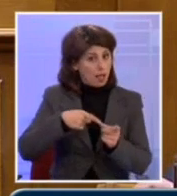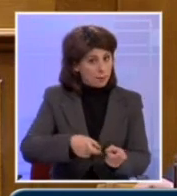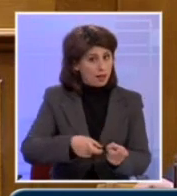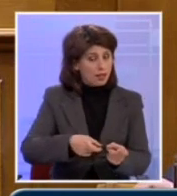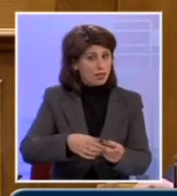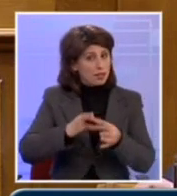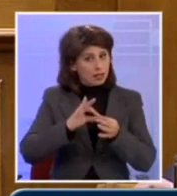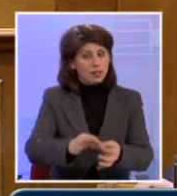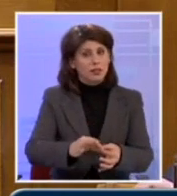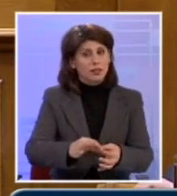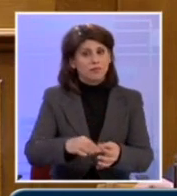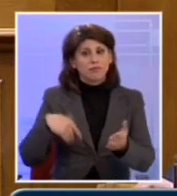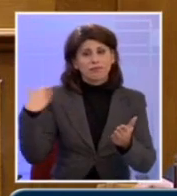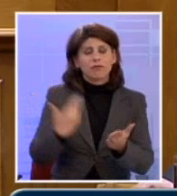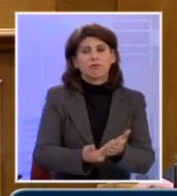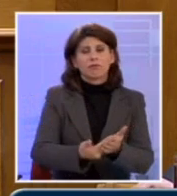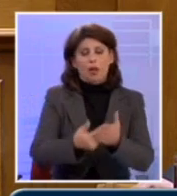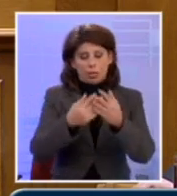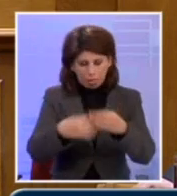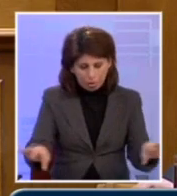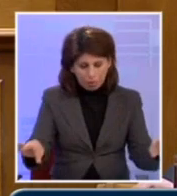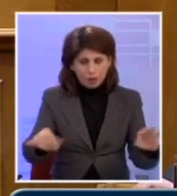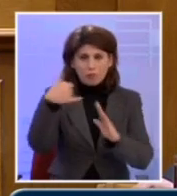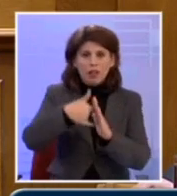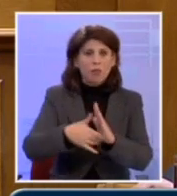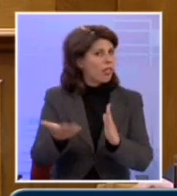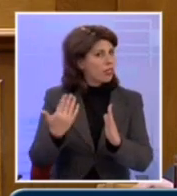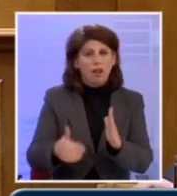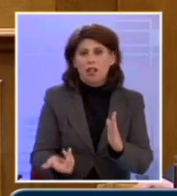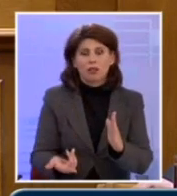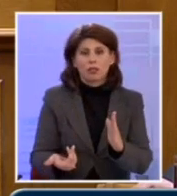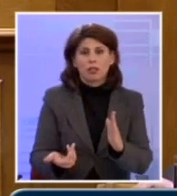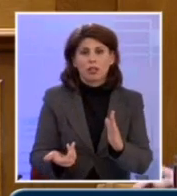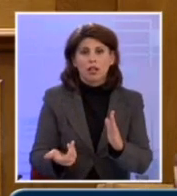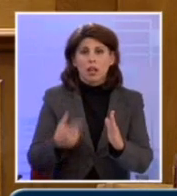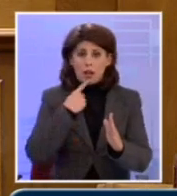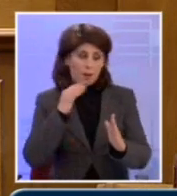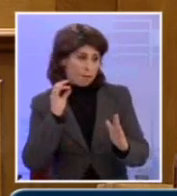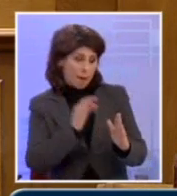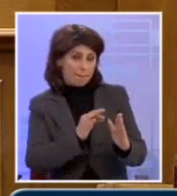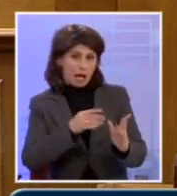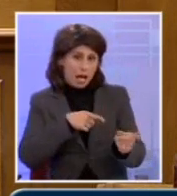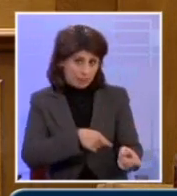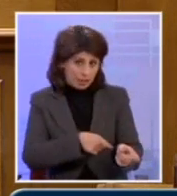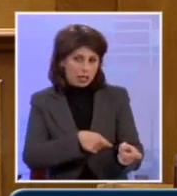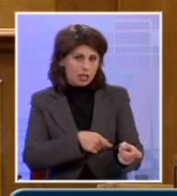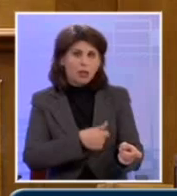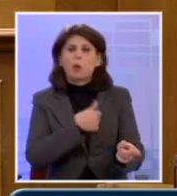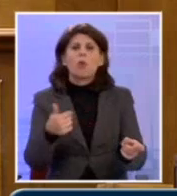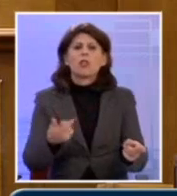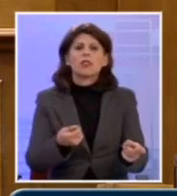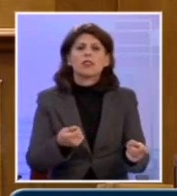εξακολούθηση αποδεικνύονται κενές περιεχομένου, όταν εκτοξεύονται, το μόνο που κάνουν είναι